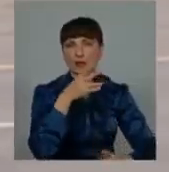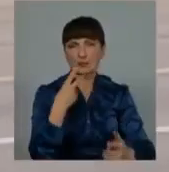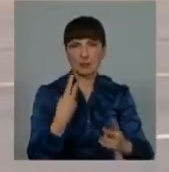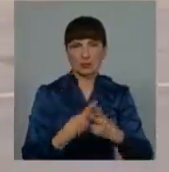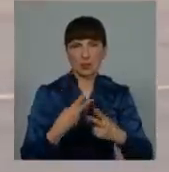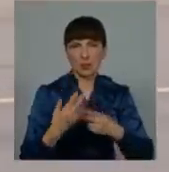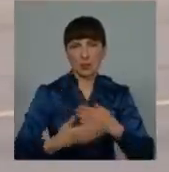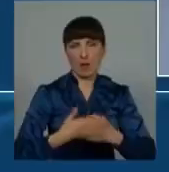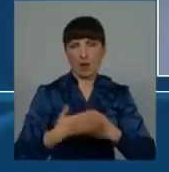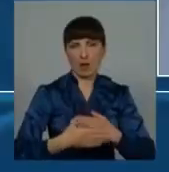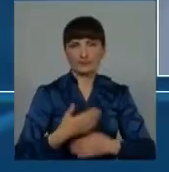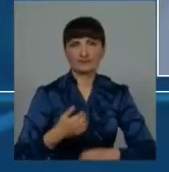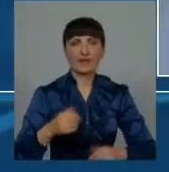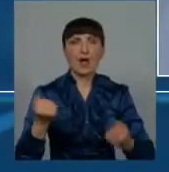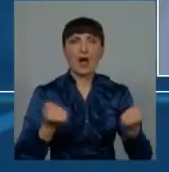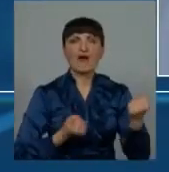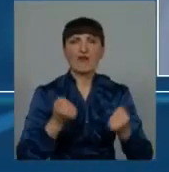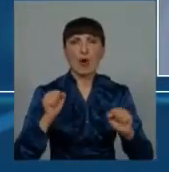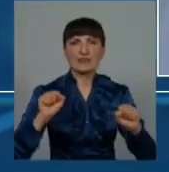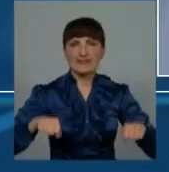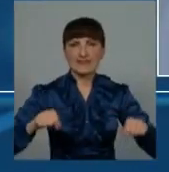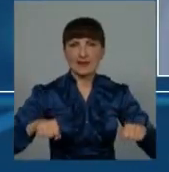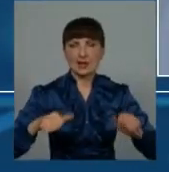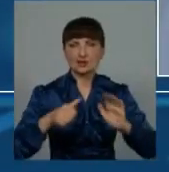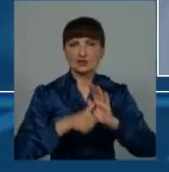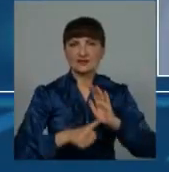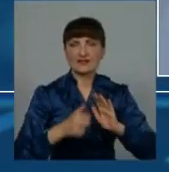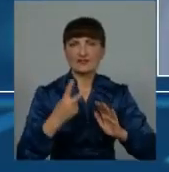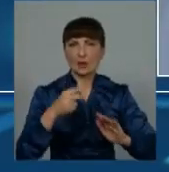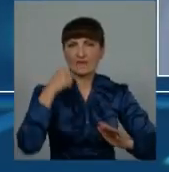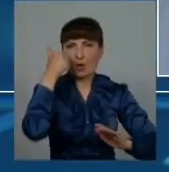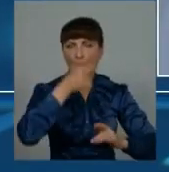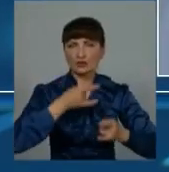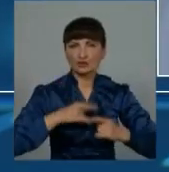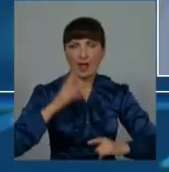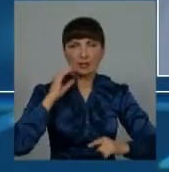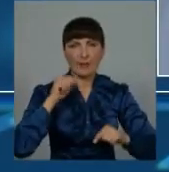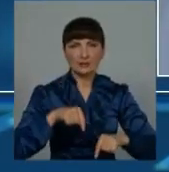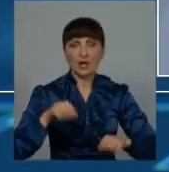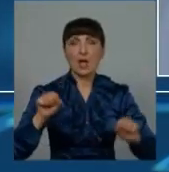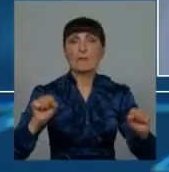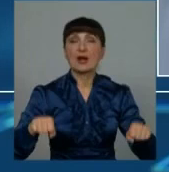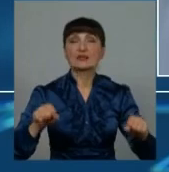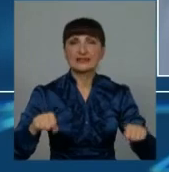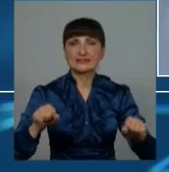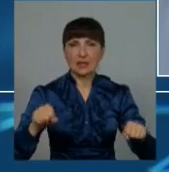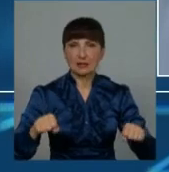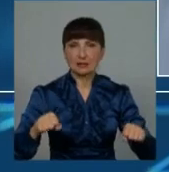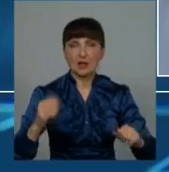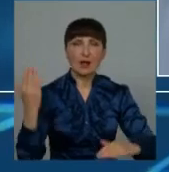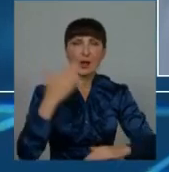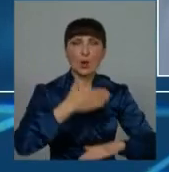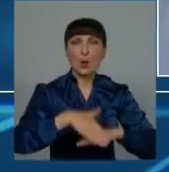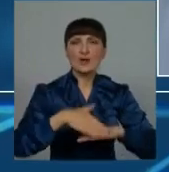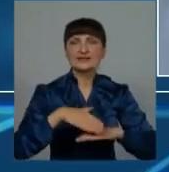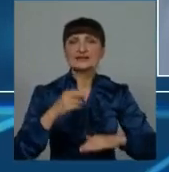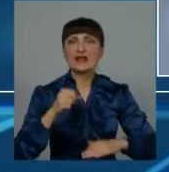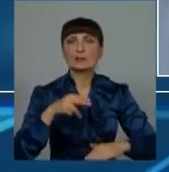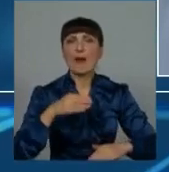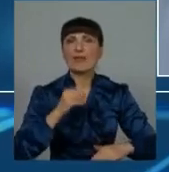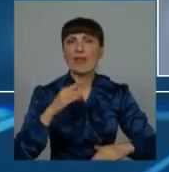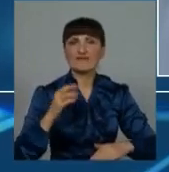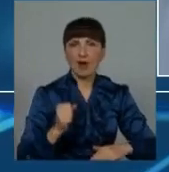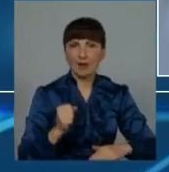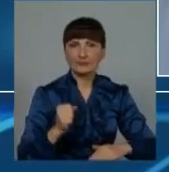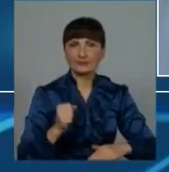свободы. Водитель 62-го года рождения, проживающий в Алматы, управляя мотоциклом Duke Black, следуя по улице Сатпаева в западном